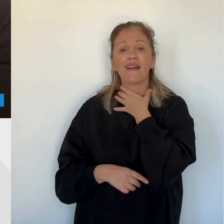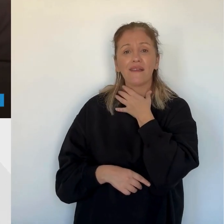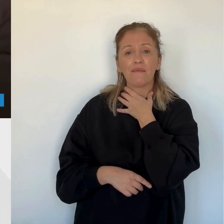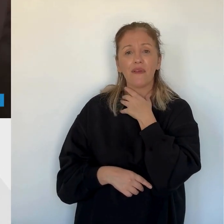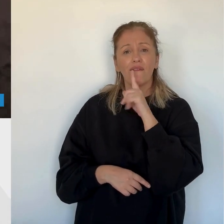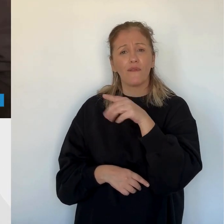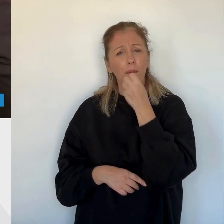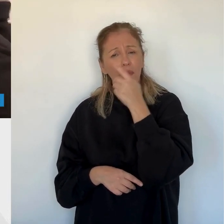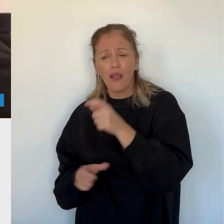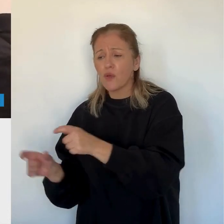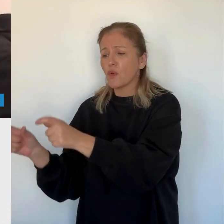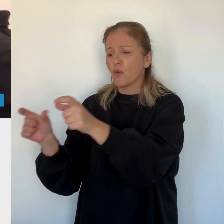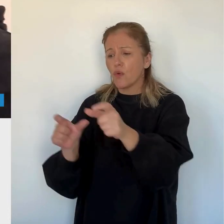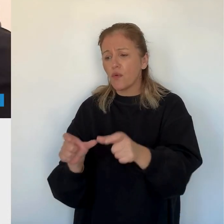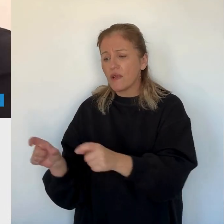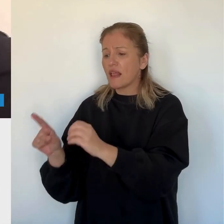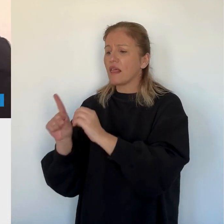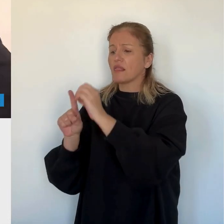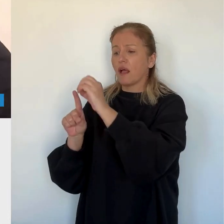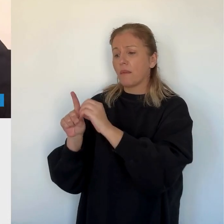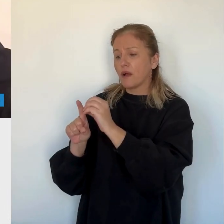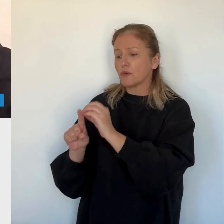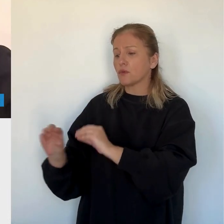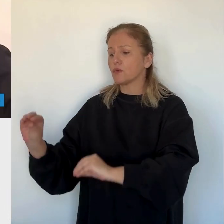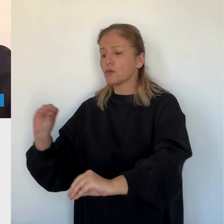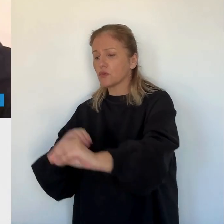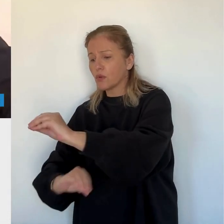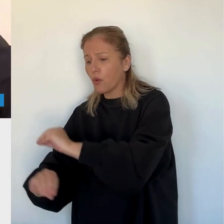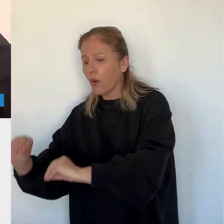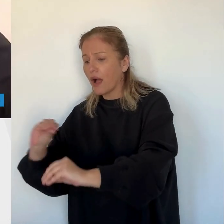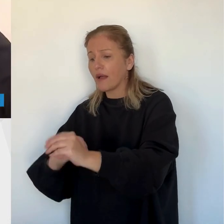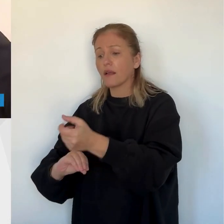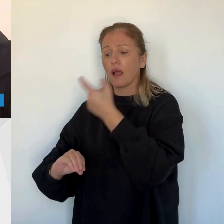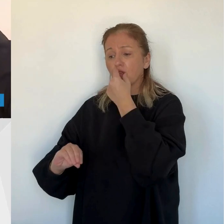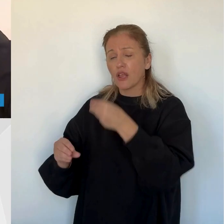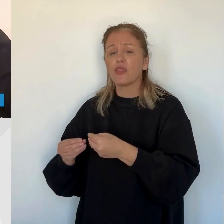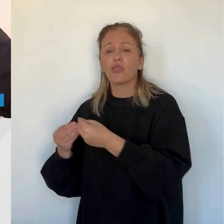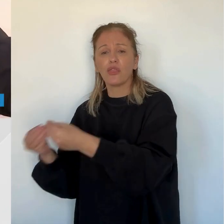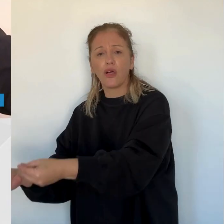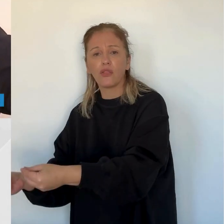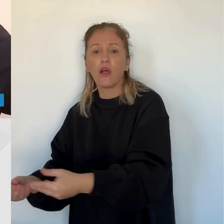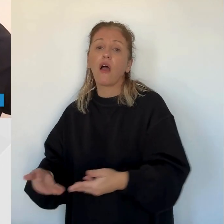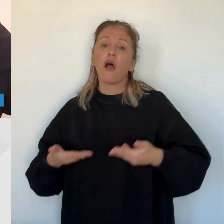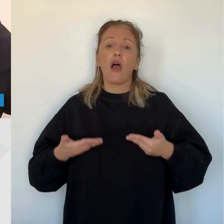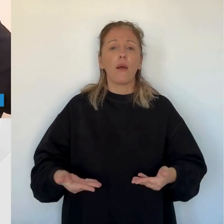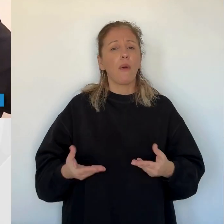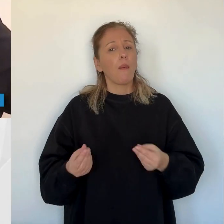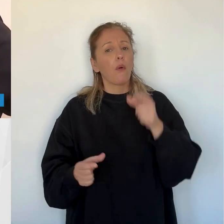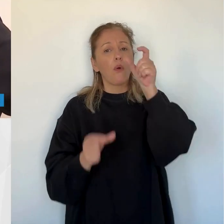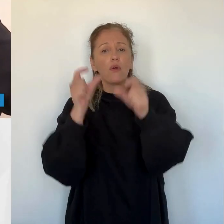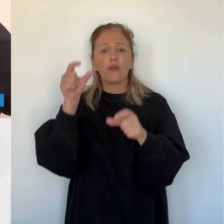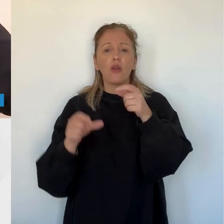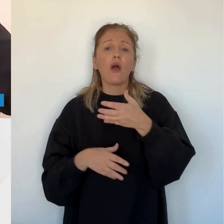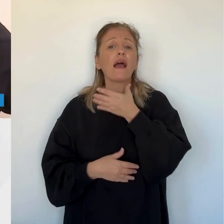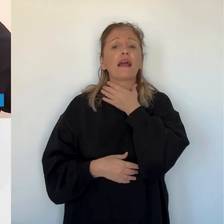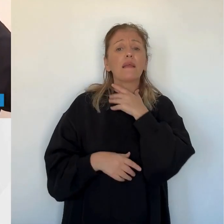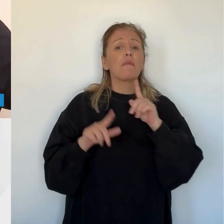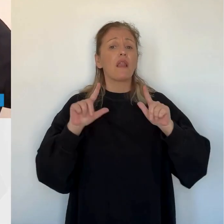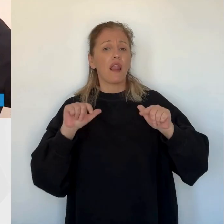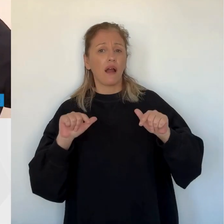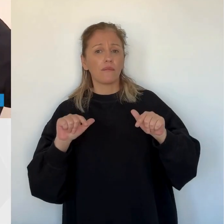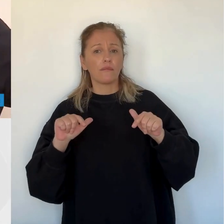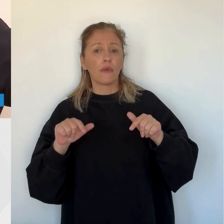le diagnostic tombe. J'ai une grippe A, donc l'évolution à surveiller. Température, lavage de nez, surveiller la température, lavage de nez, et